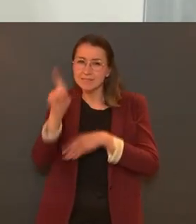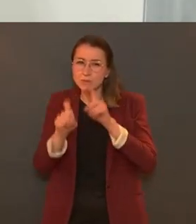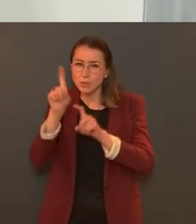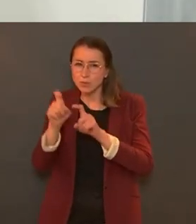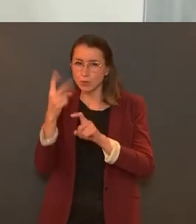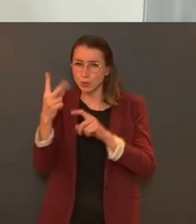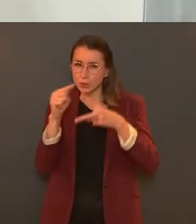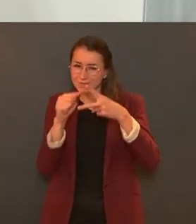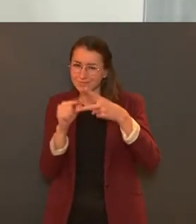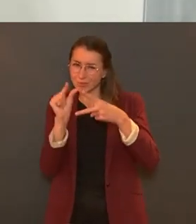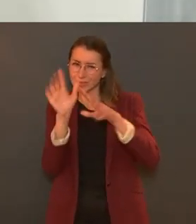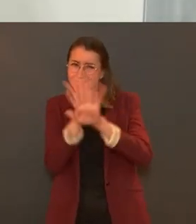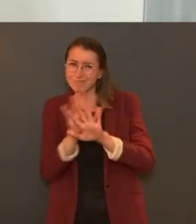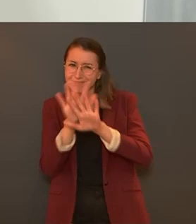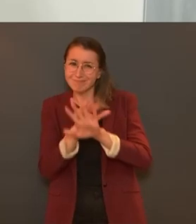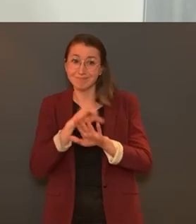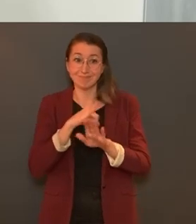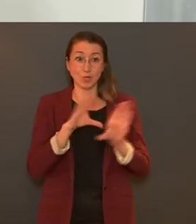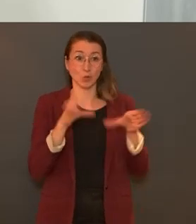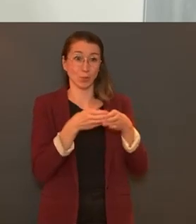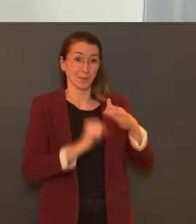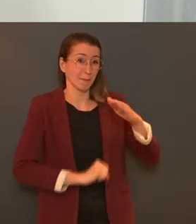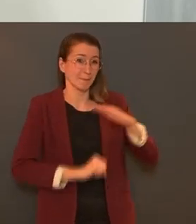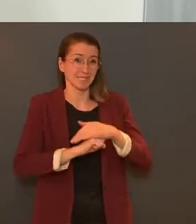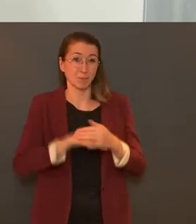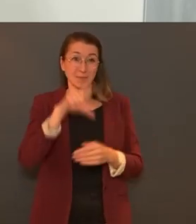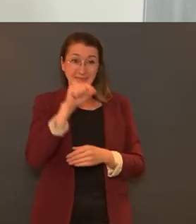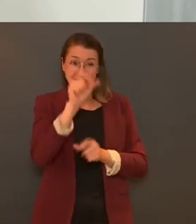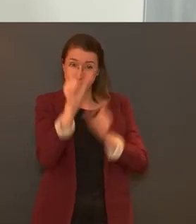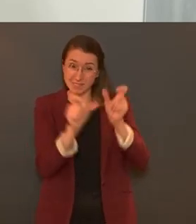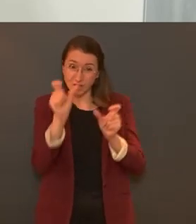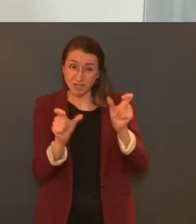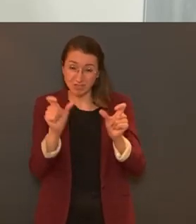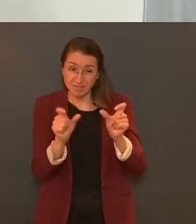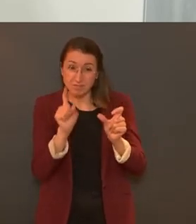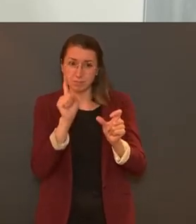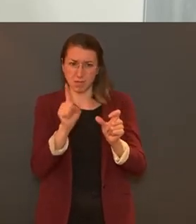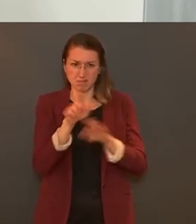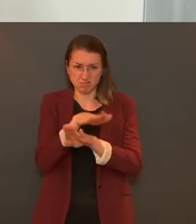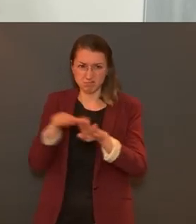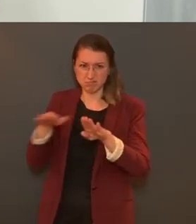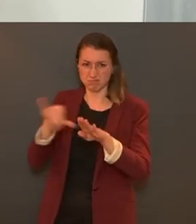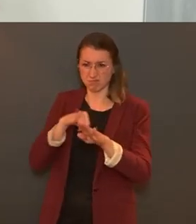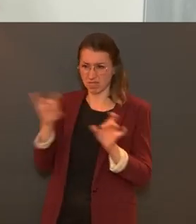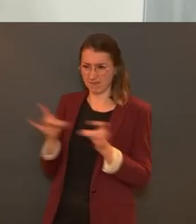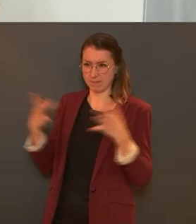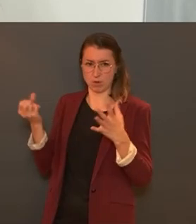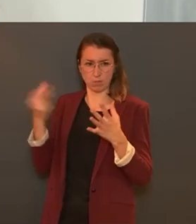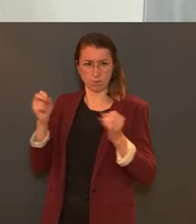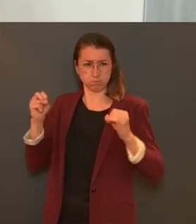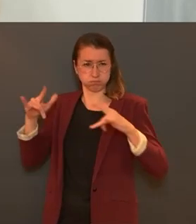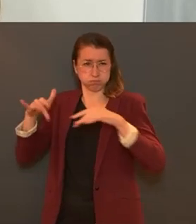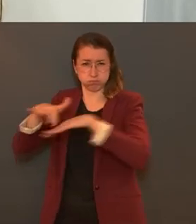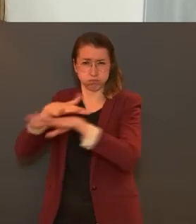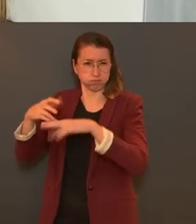en groupe sont limités à 10 personnes. Alors on sait, il y a beaucoup d'événements où on peut se rassembler, je pense dans les stades de foot. Est-ce que ce n'est pas compliqué pour les